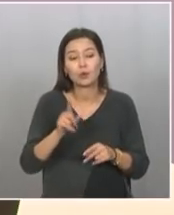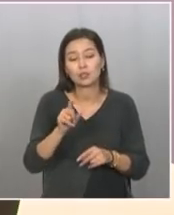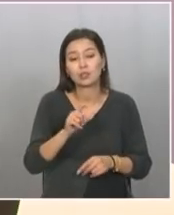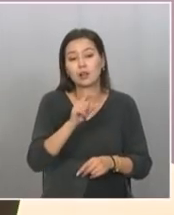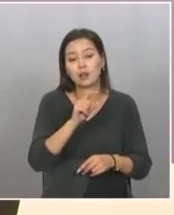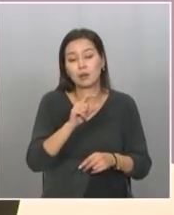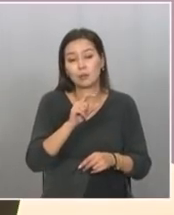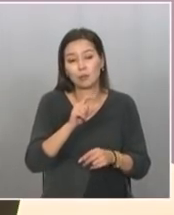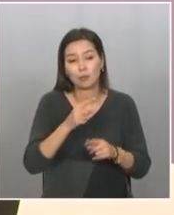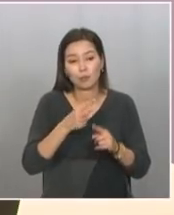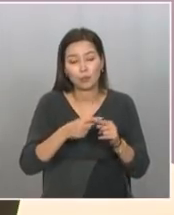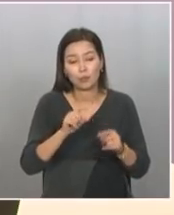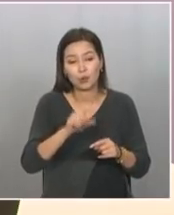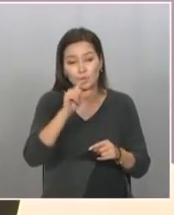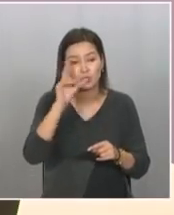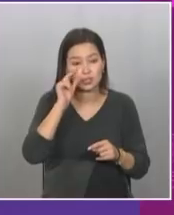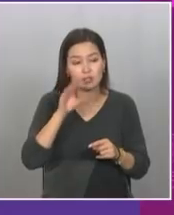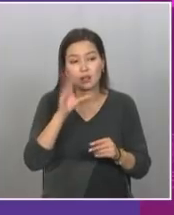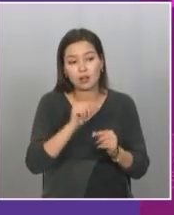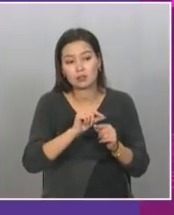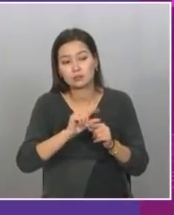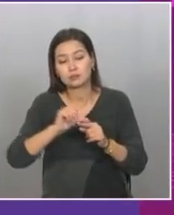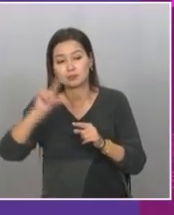өсу ретімен жазу арқылы тауып көріңдер.